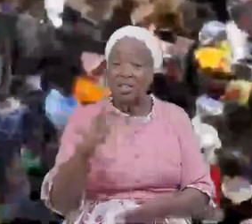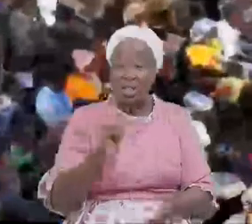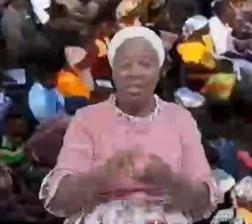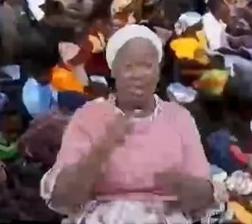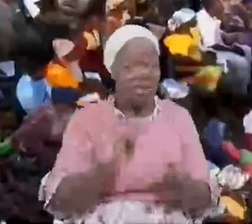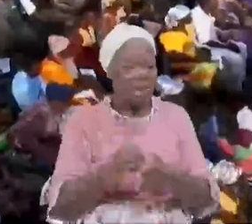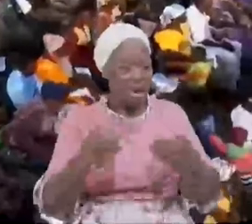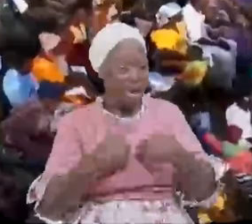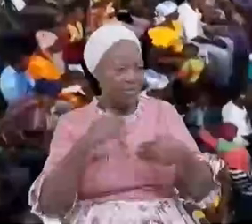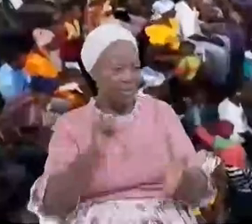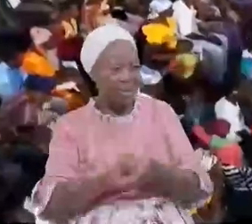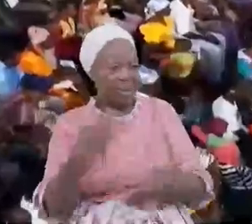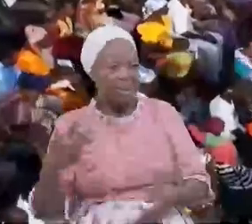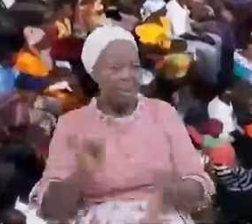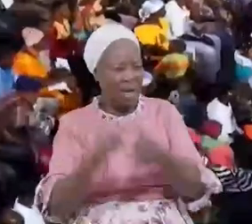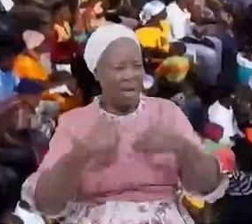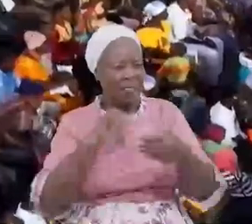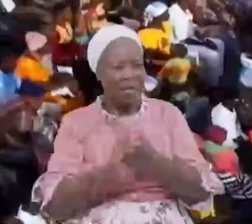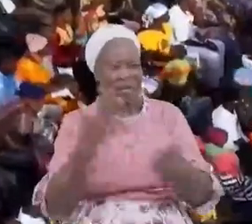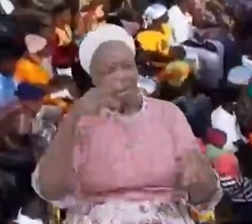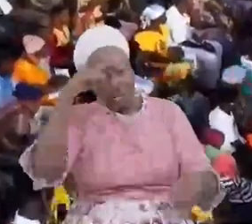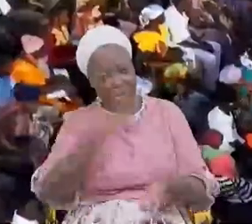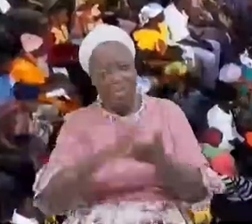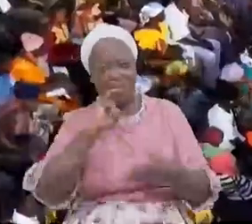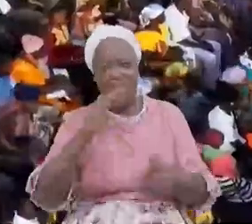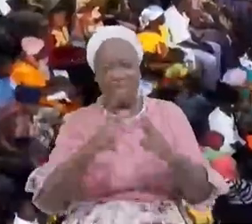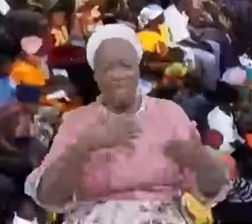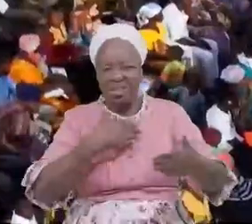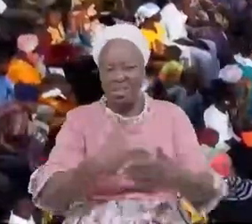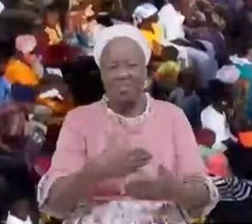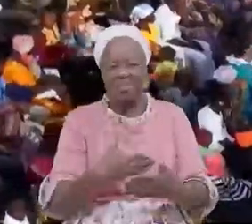Et là où il y a les ténèbres, la chose qui envoie les ténèbres est très proche.